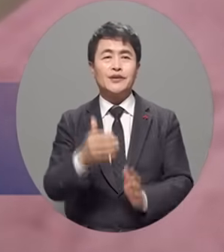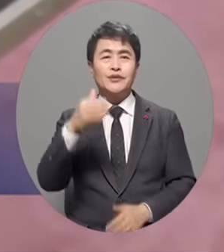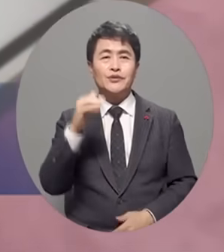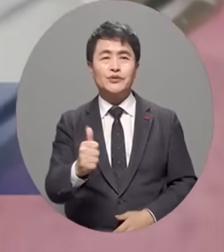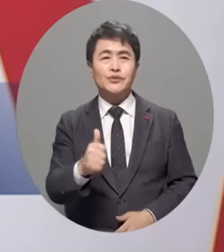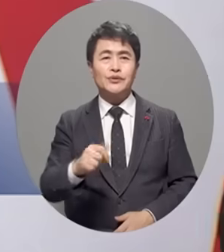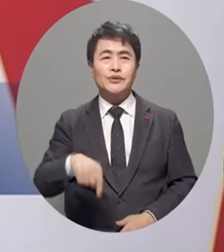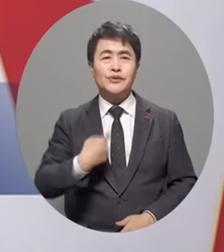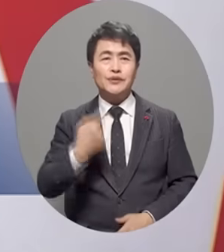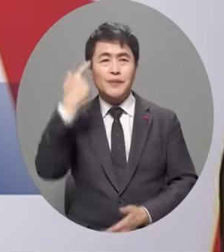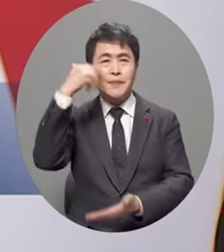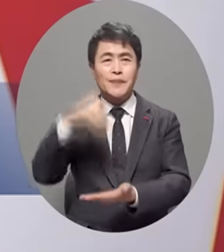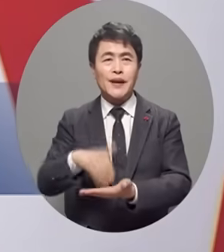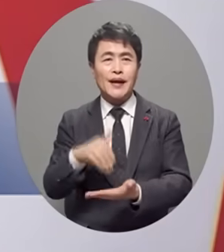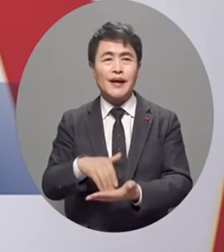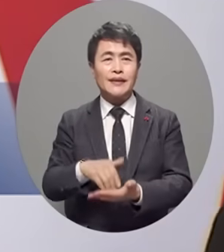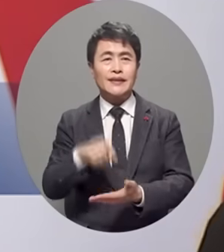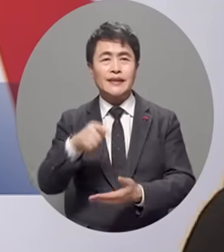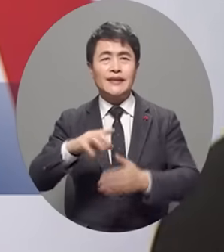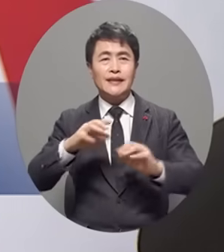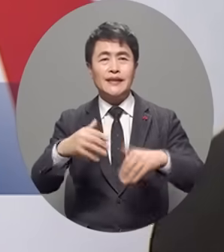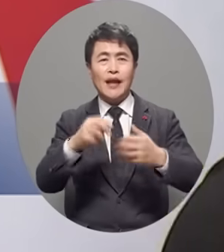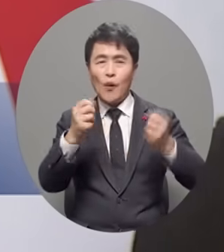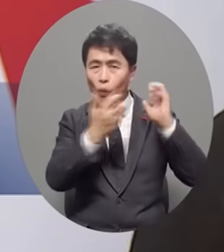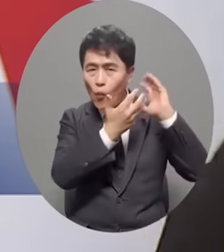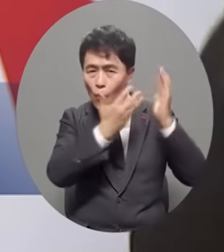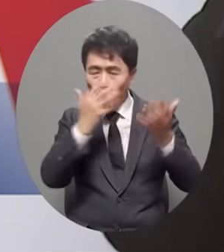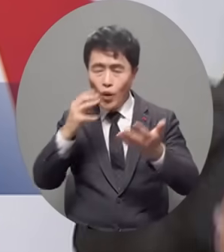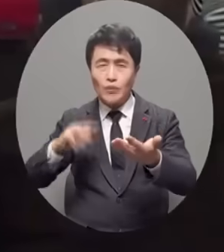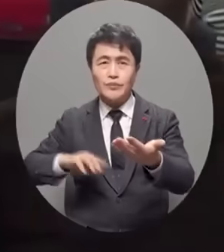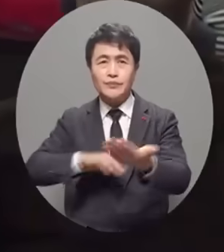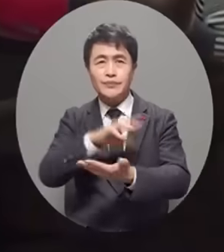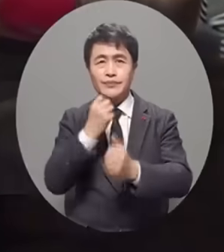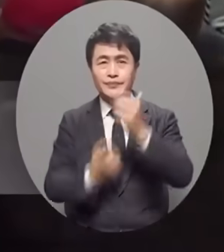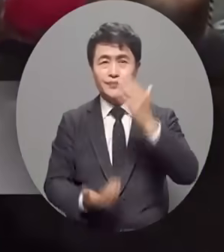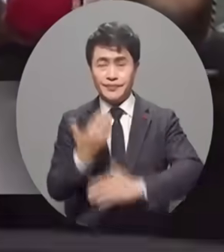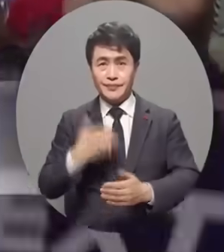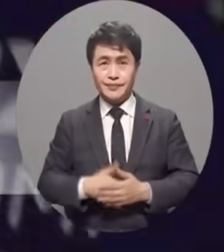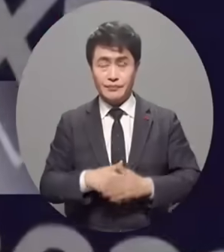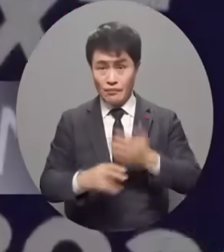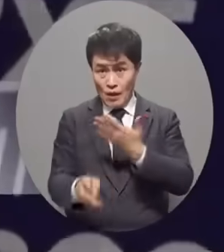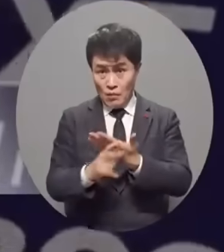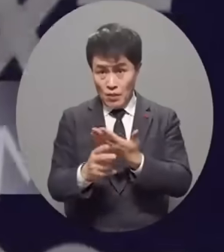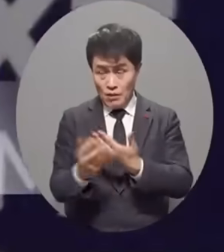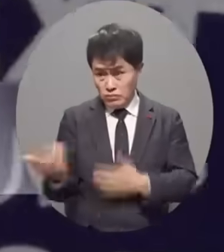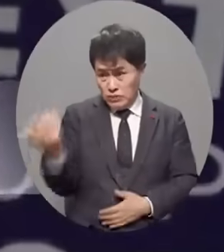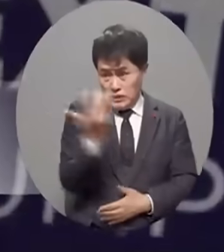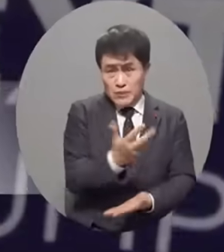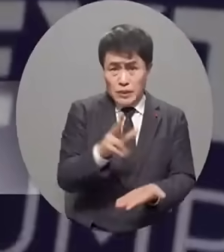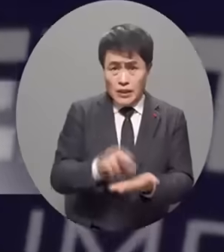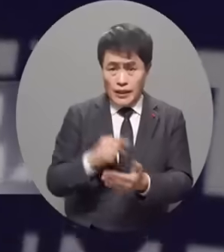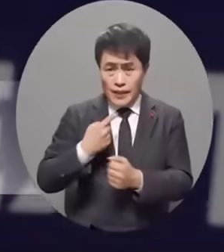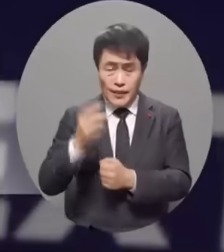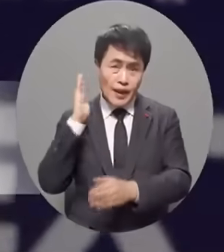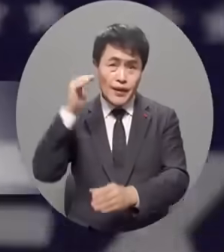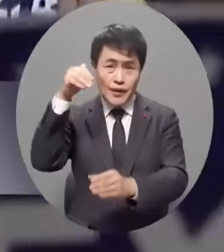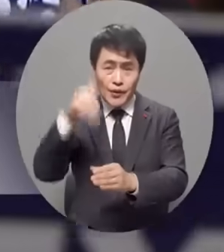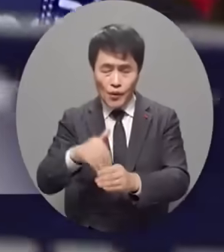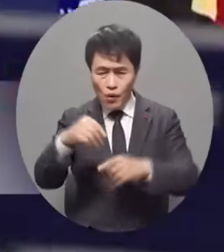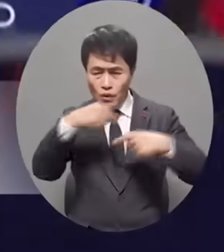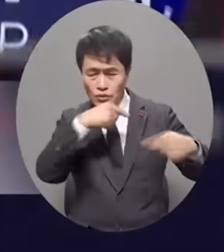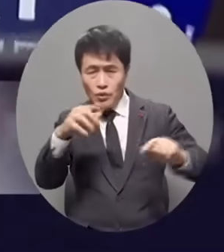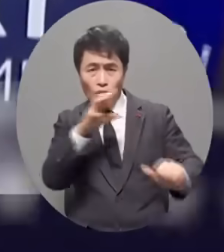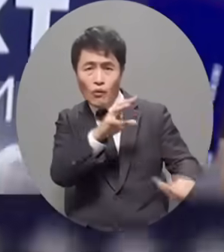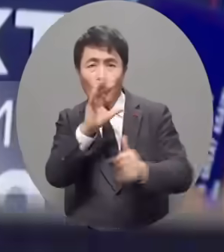in the mirror of the chaos that he is causing for this country. 불법 이민자 문제는 내년 대선을 앞두고 정치